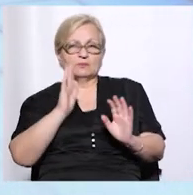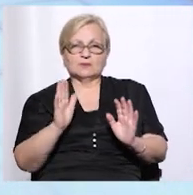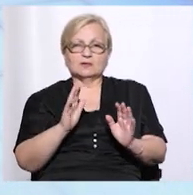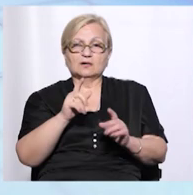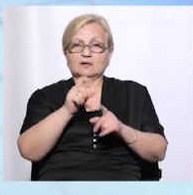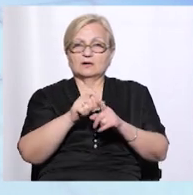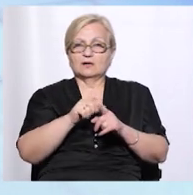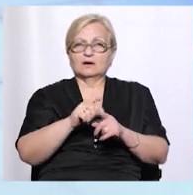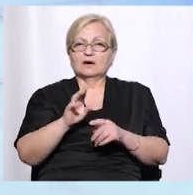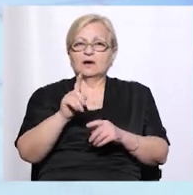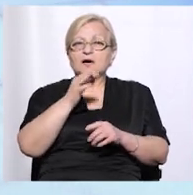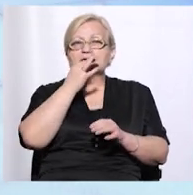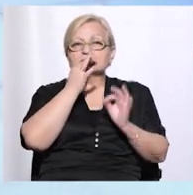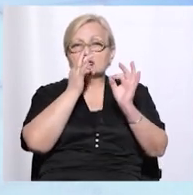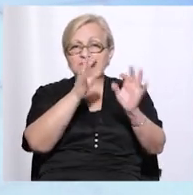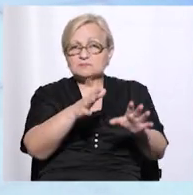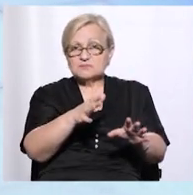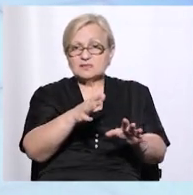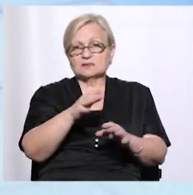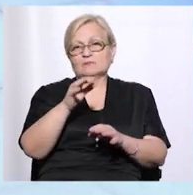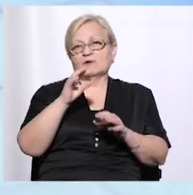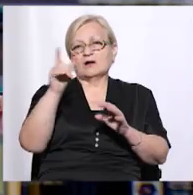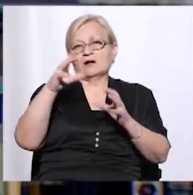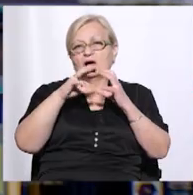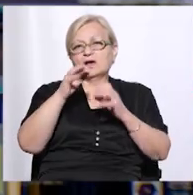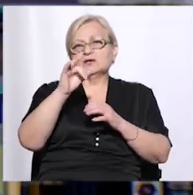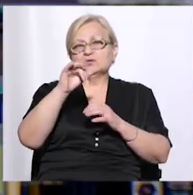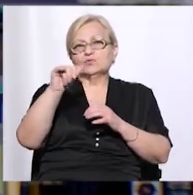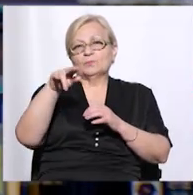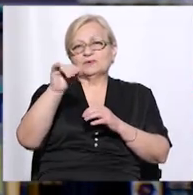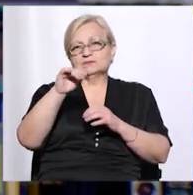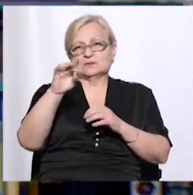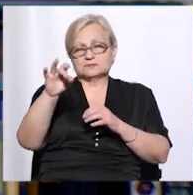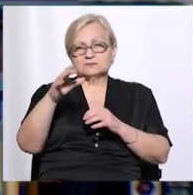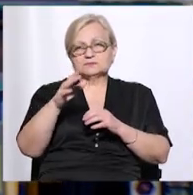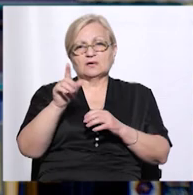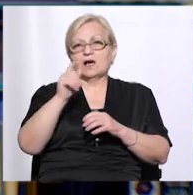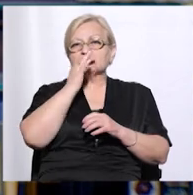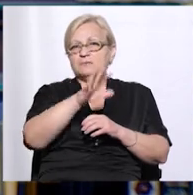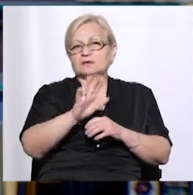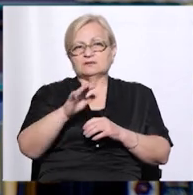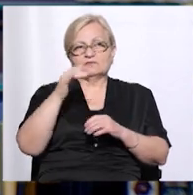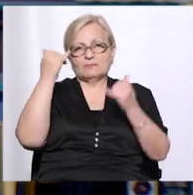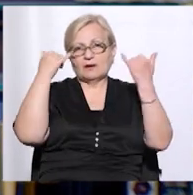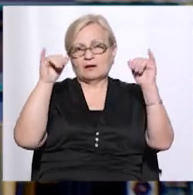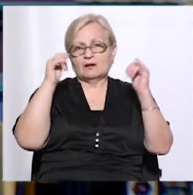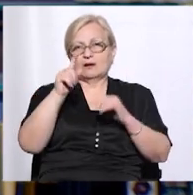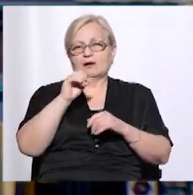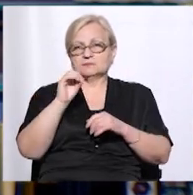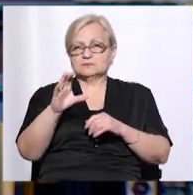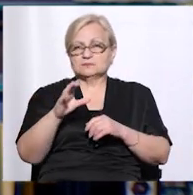ცნობილი ფრაზა: რაც მიეტევება იუპიტერს, არ მიეტევება ხარს. რატომ გავაკეთე ასეთი შესავალი? რა თქმა